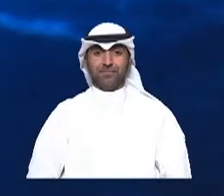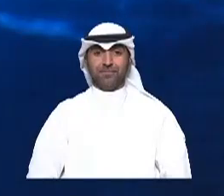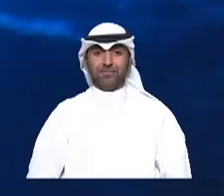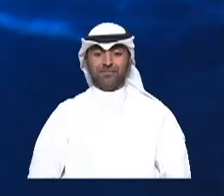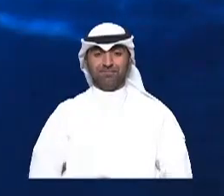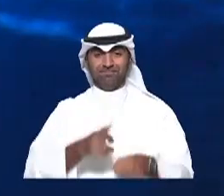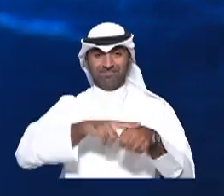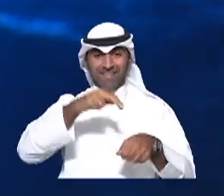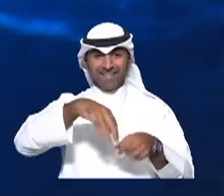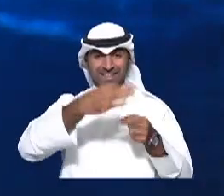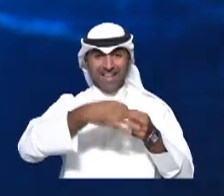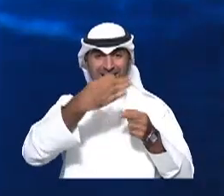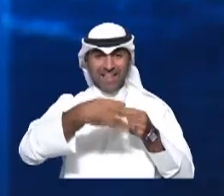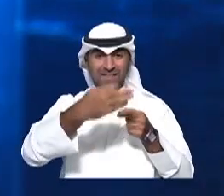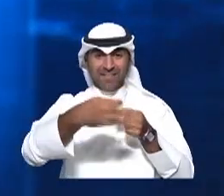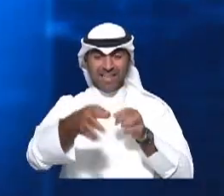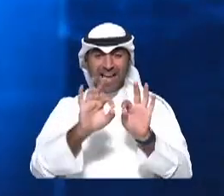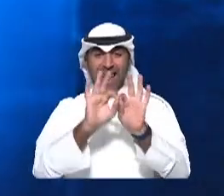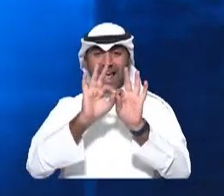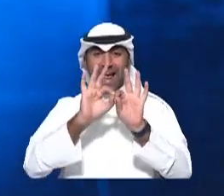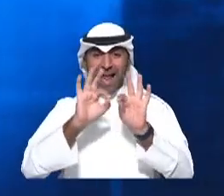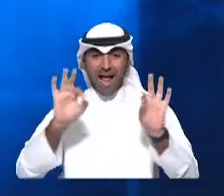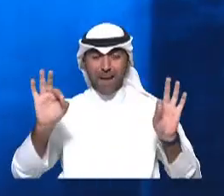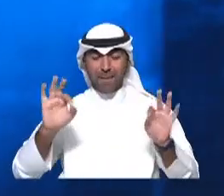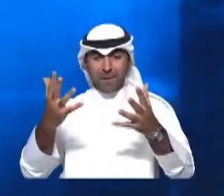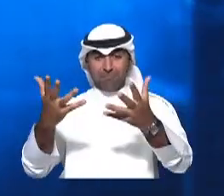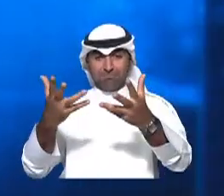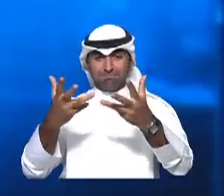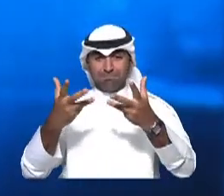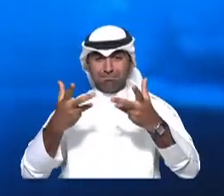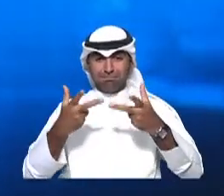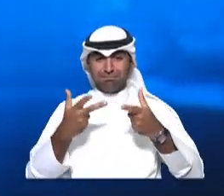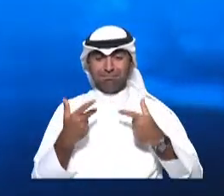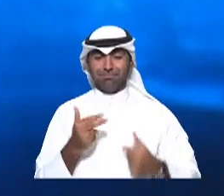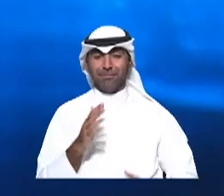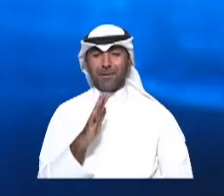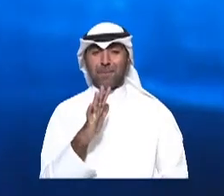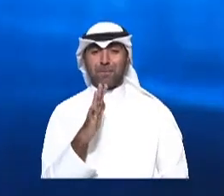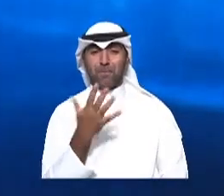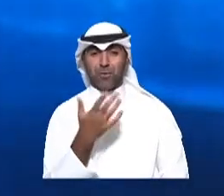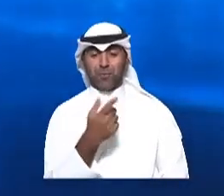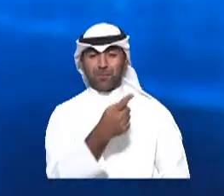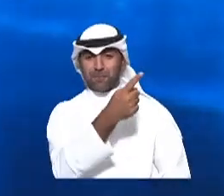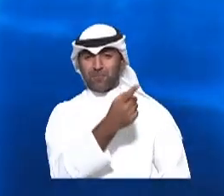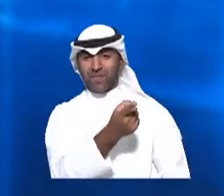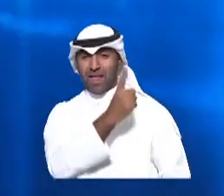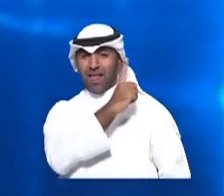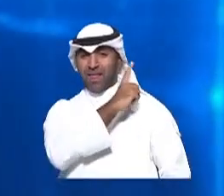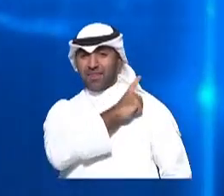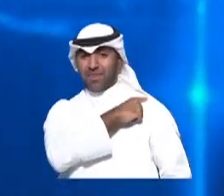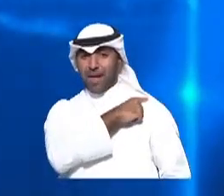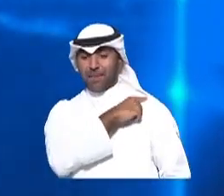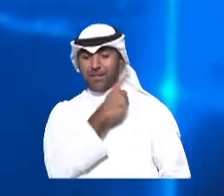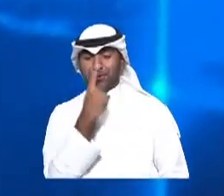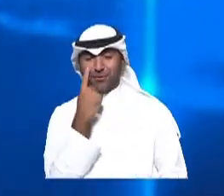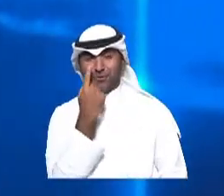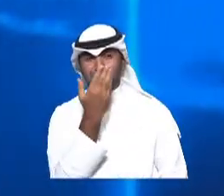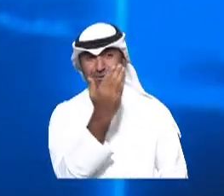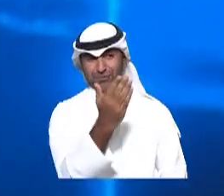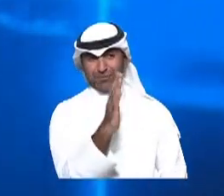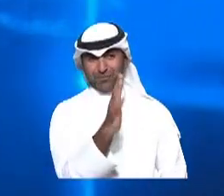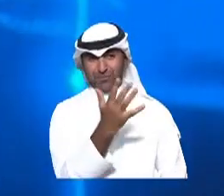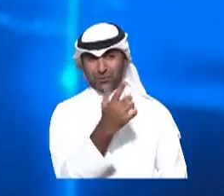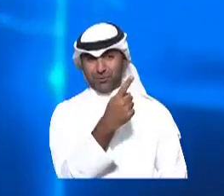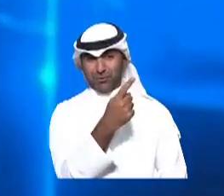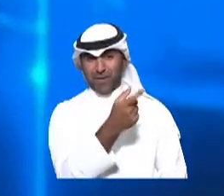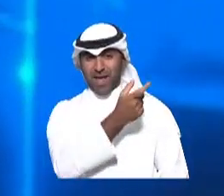وللمزيد من التفاصيل حول دور الإدارة العامة لخفر السواحل في حماية السواحل وتأمين سلامة مرتاديها، ينضم إلينا